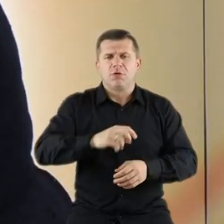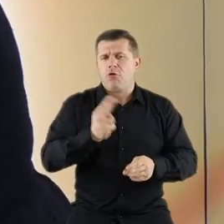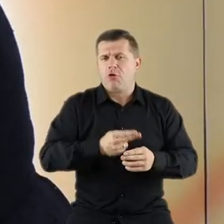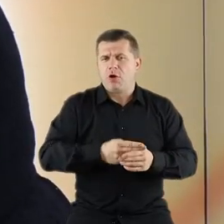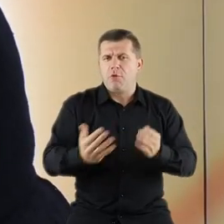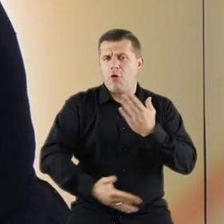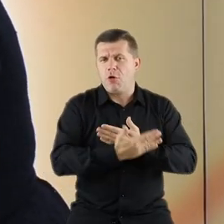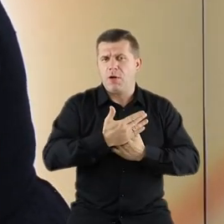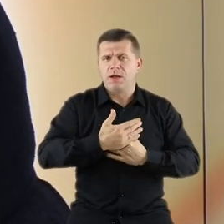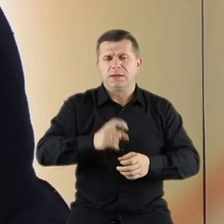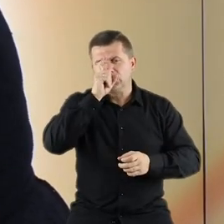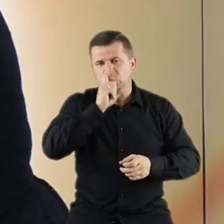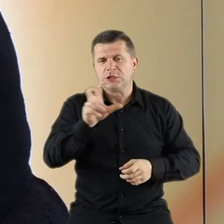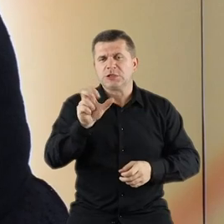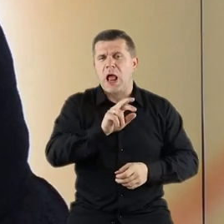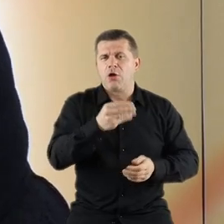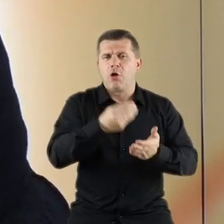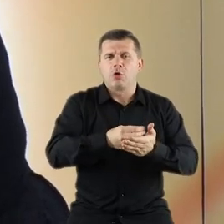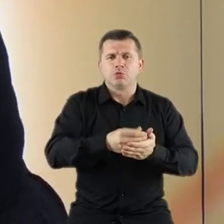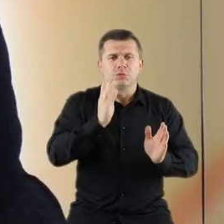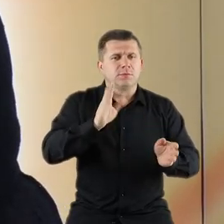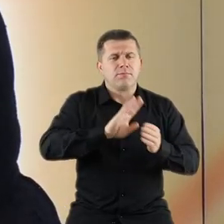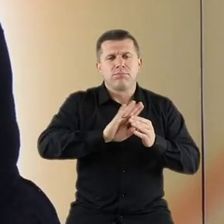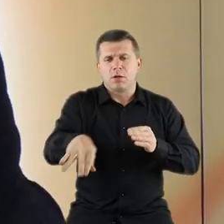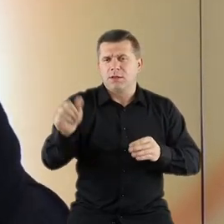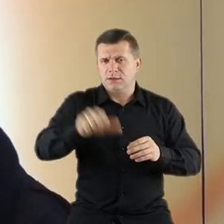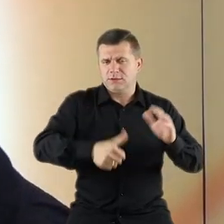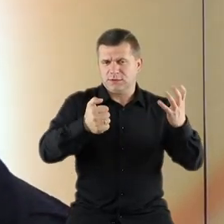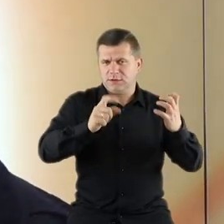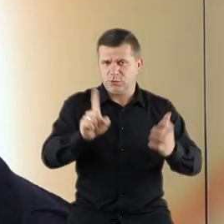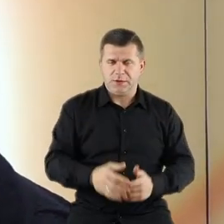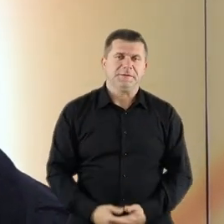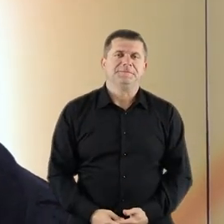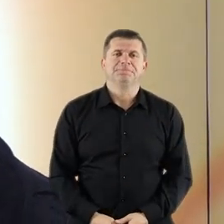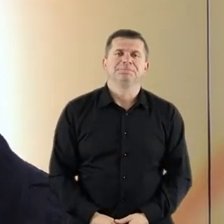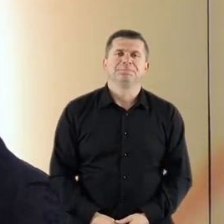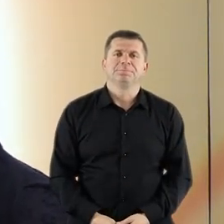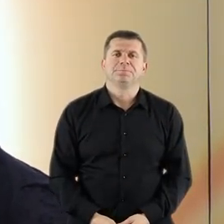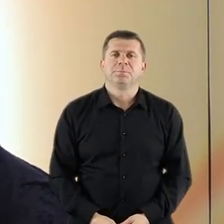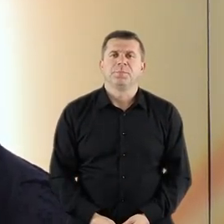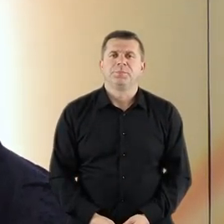jak się Szybko okazało zdjęcie oczaruj kosztowało kobietę Ponad tysiąc sześćset złotych